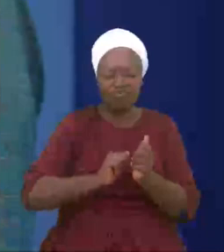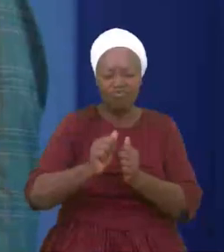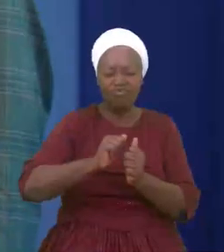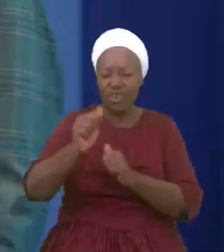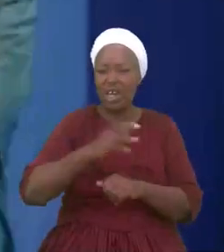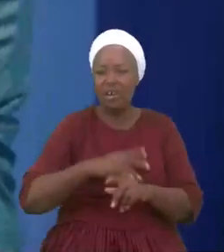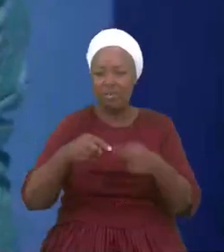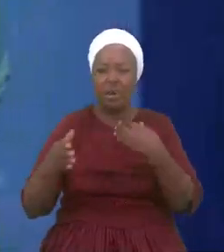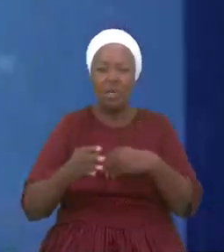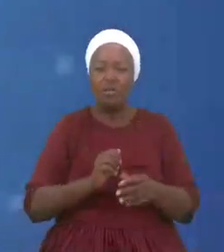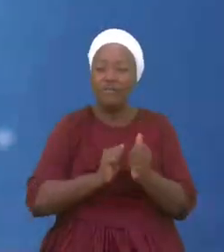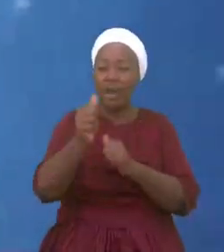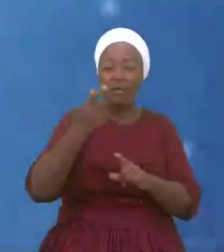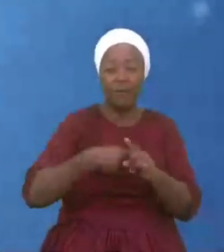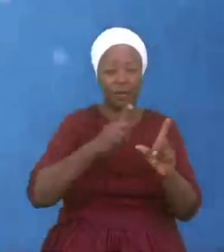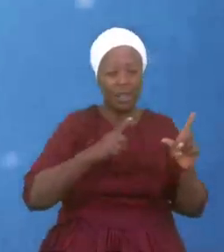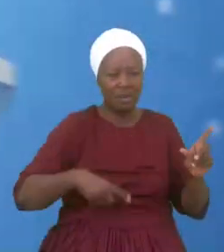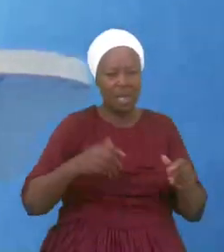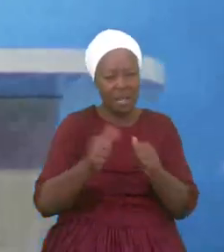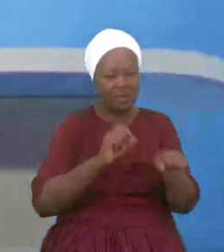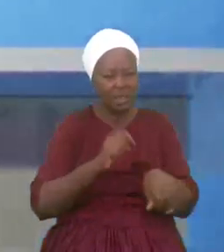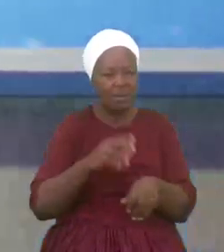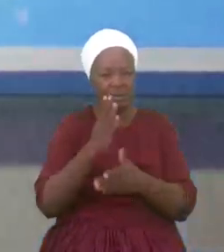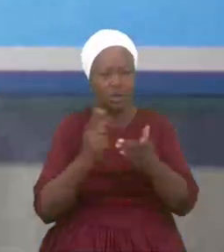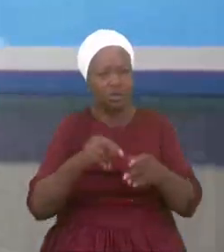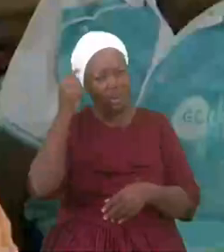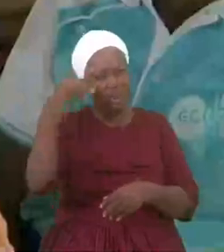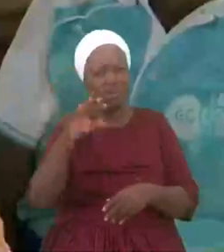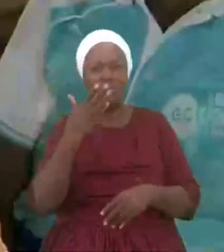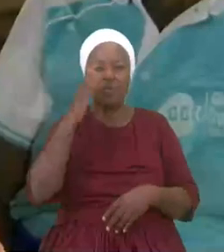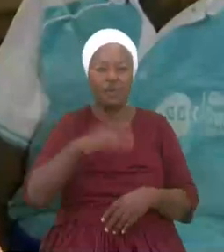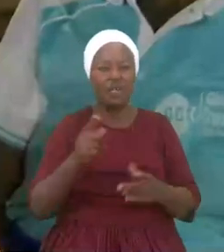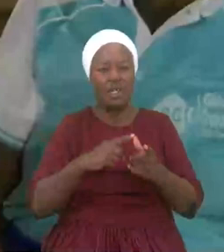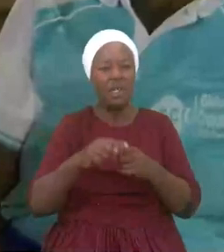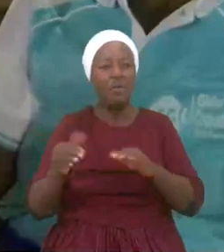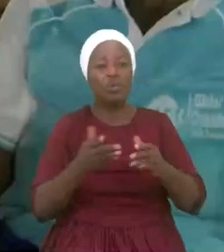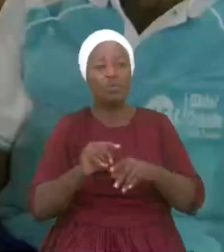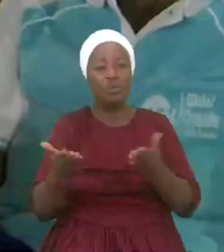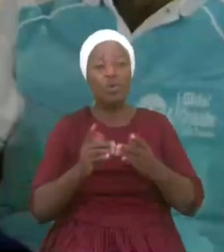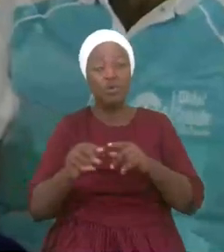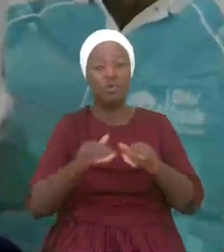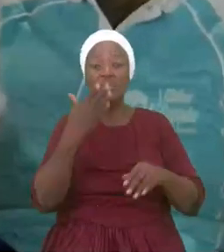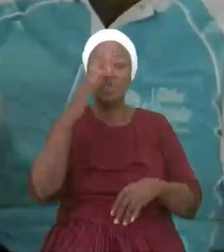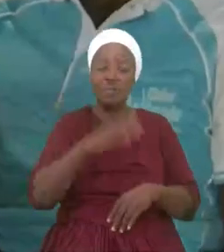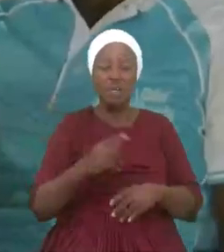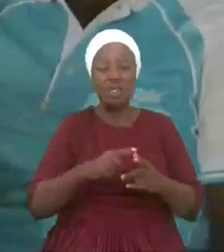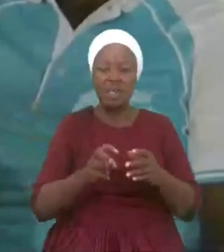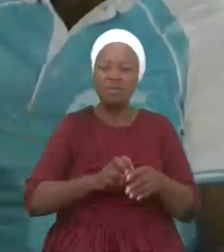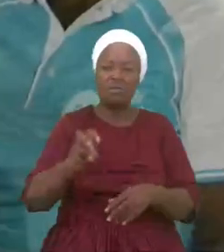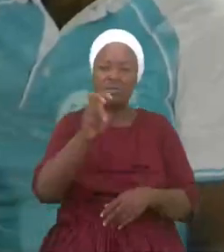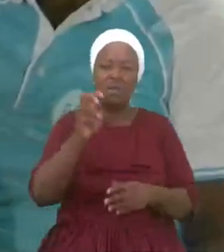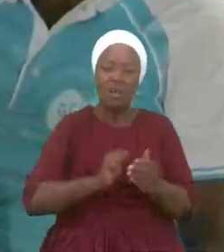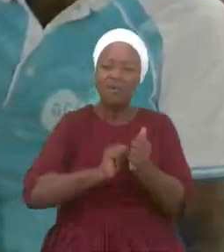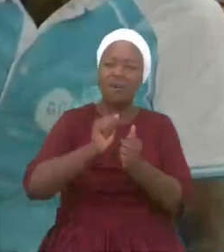le mal la personne s'éloigne de plus de Dieu toutes les fois que quelqu'un pense au